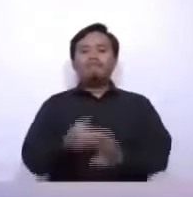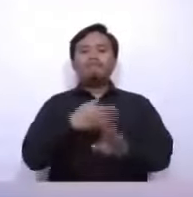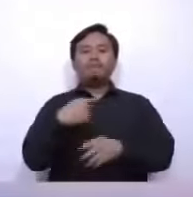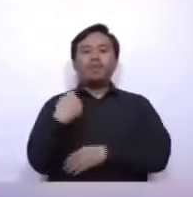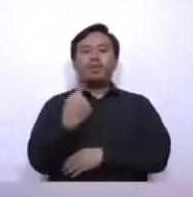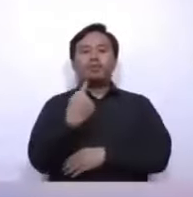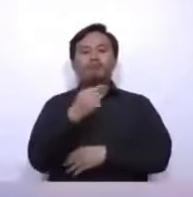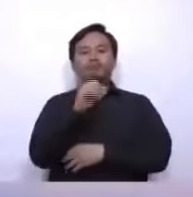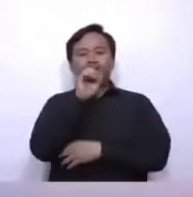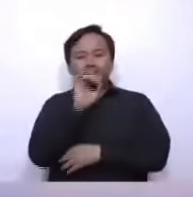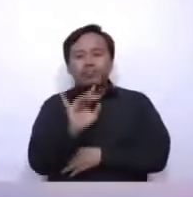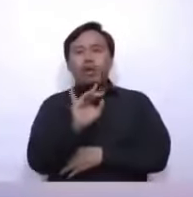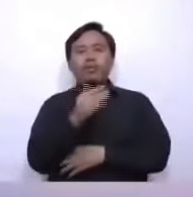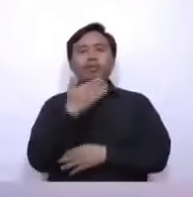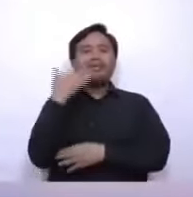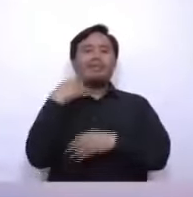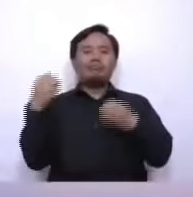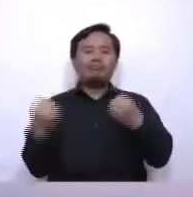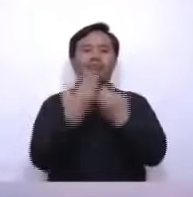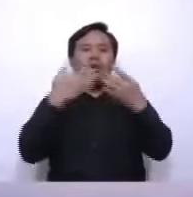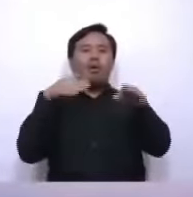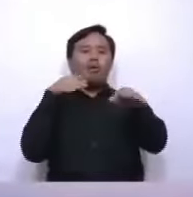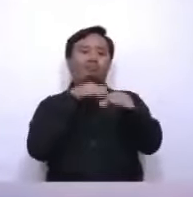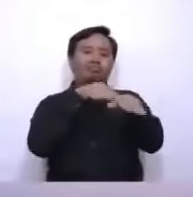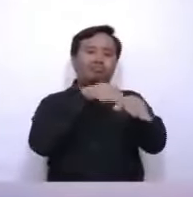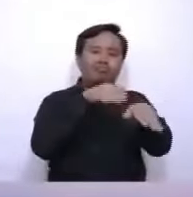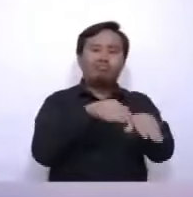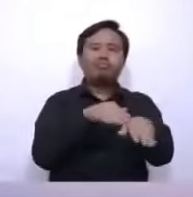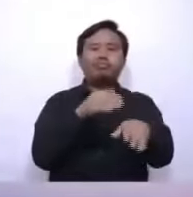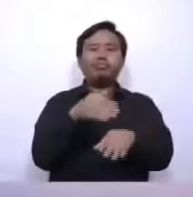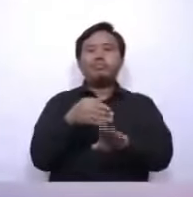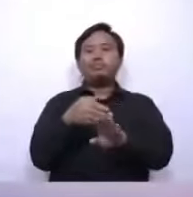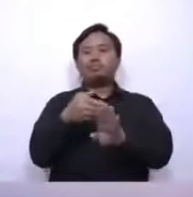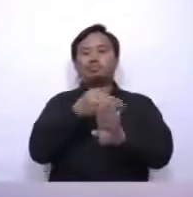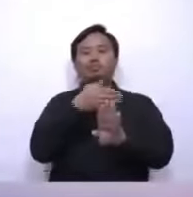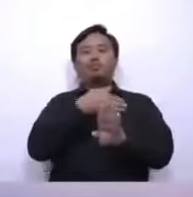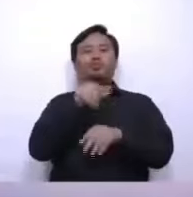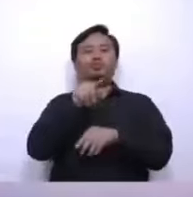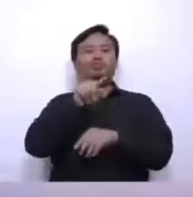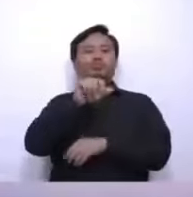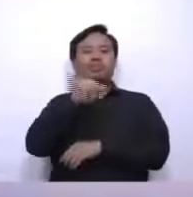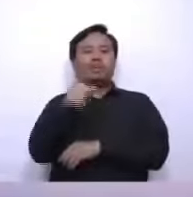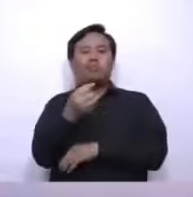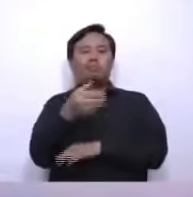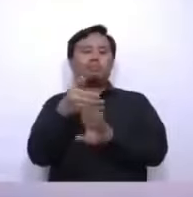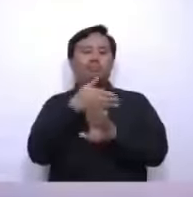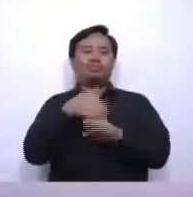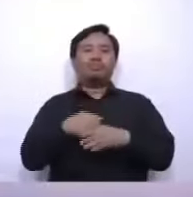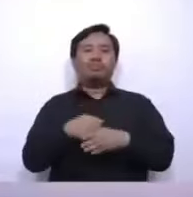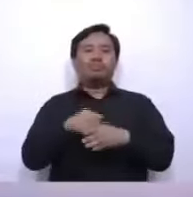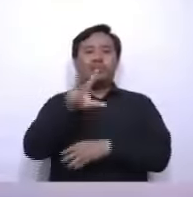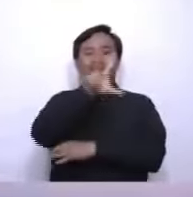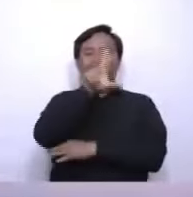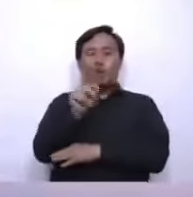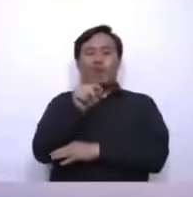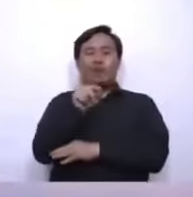atas musibah tabrakan beruntun yang terjadi di Tol Cipularang beberapa jam yang lalu. Jawa Barat adalah ibarat